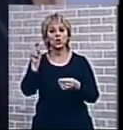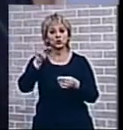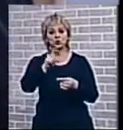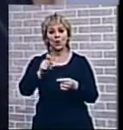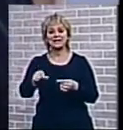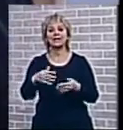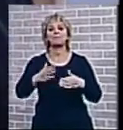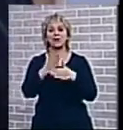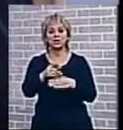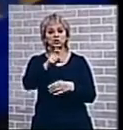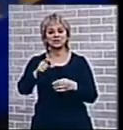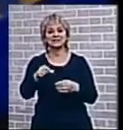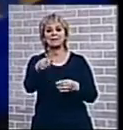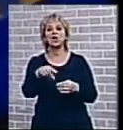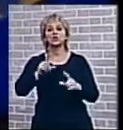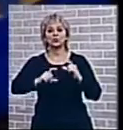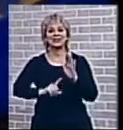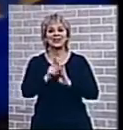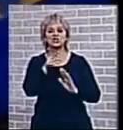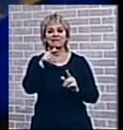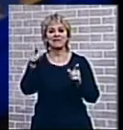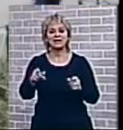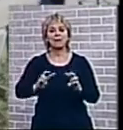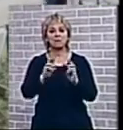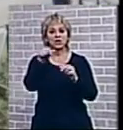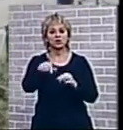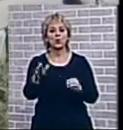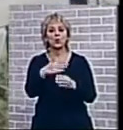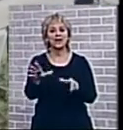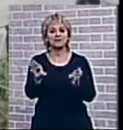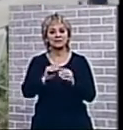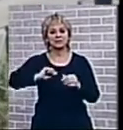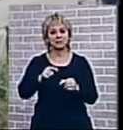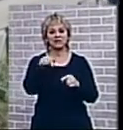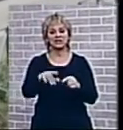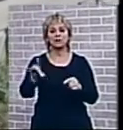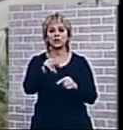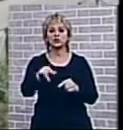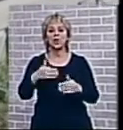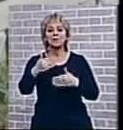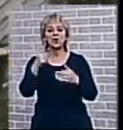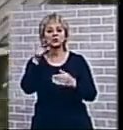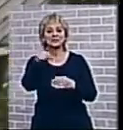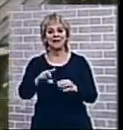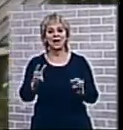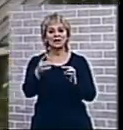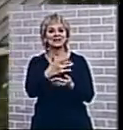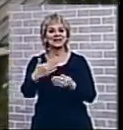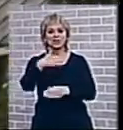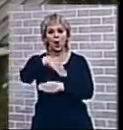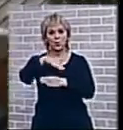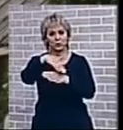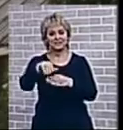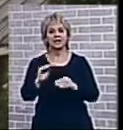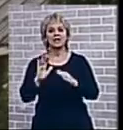Помогать жильцам сгоревших домов студентка начала еще во время пожара. Гуляли с подругой в этом районе. От прохожих узнали – горят несколько